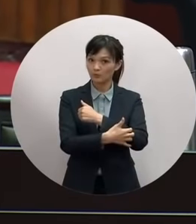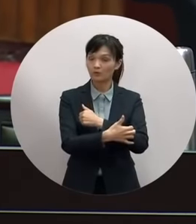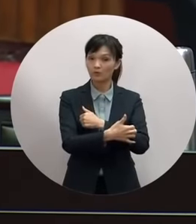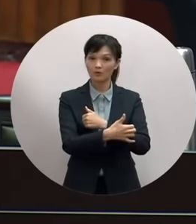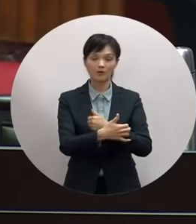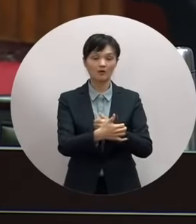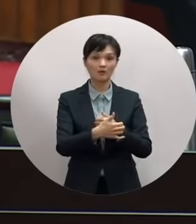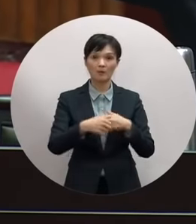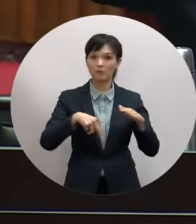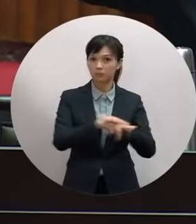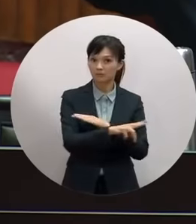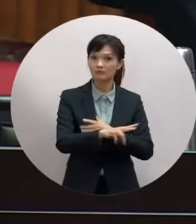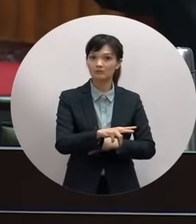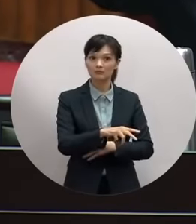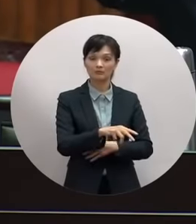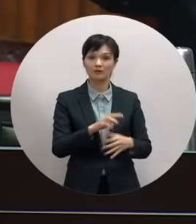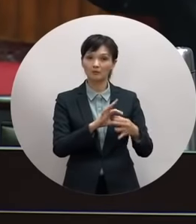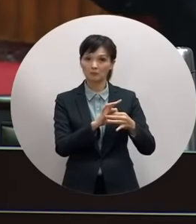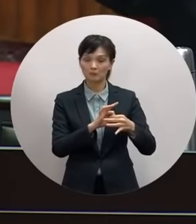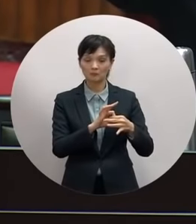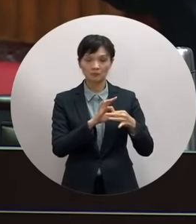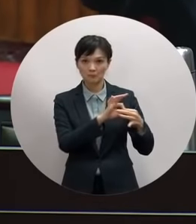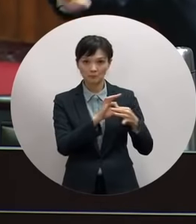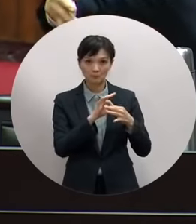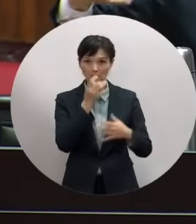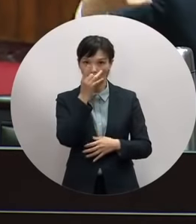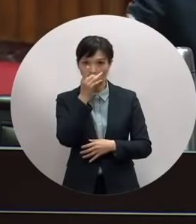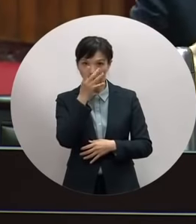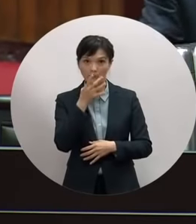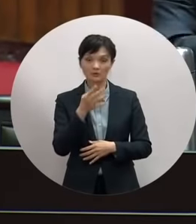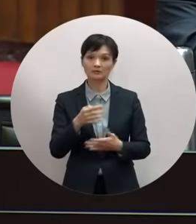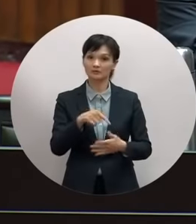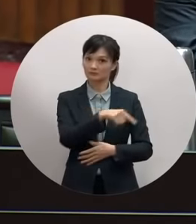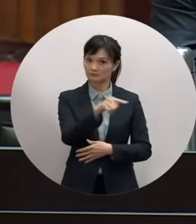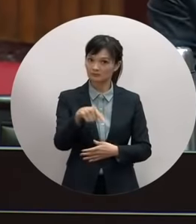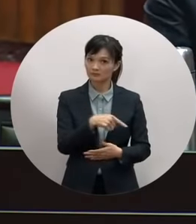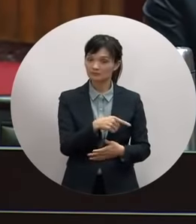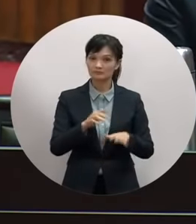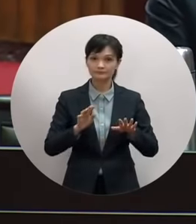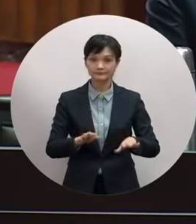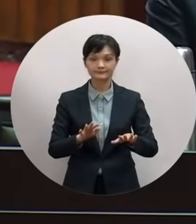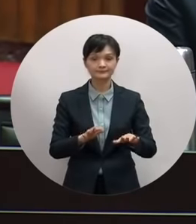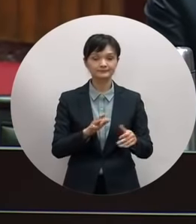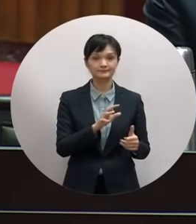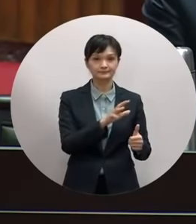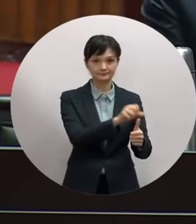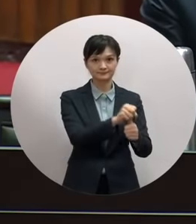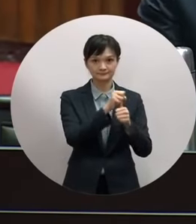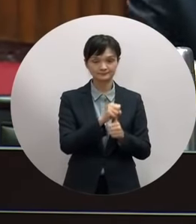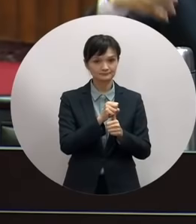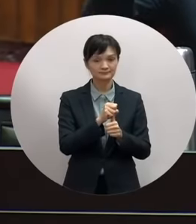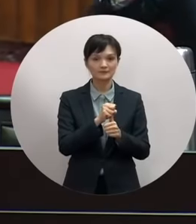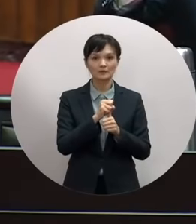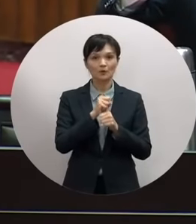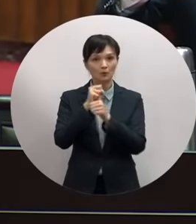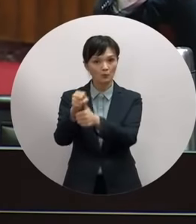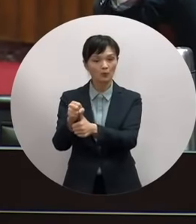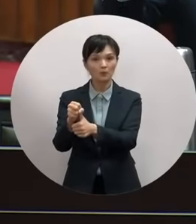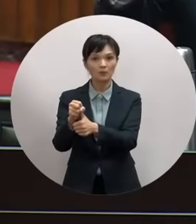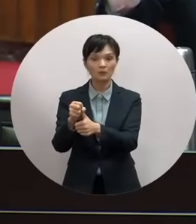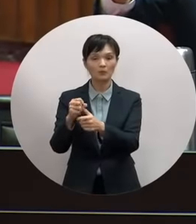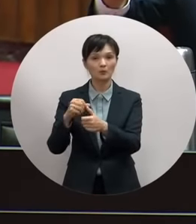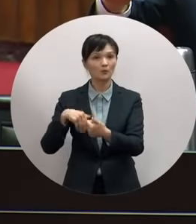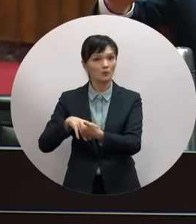容所，就是那个移民来，但是现在送不回去，因为各该国锁